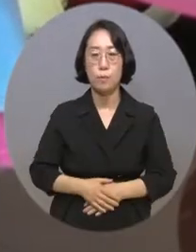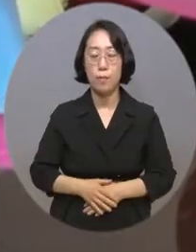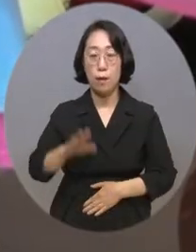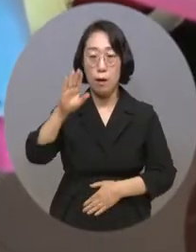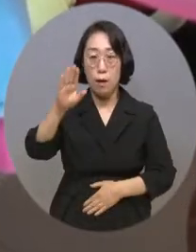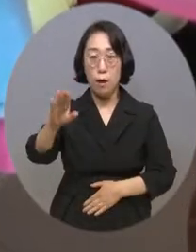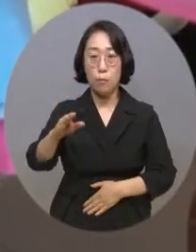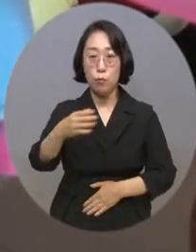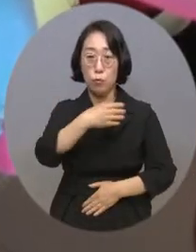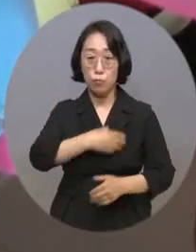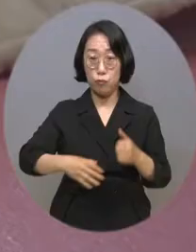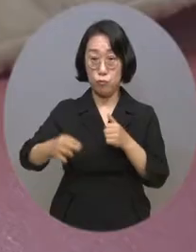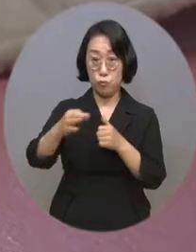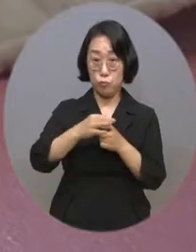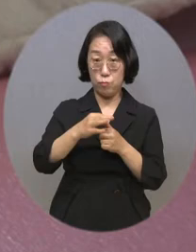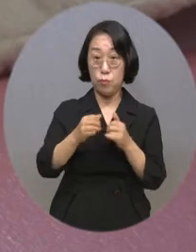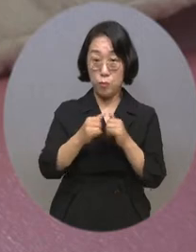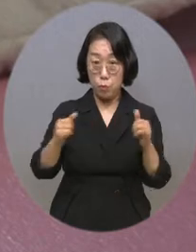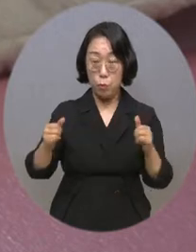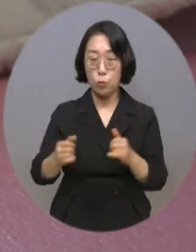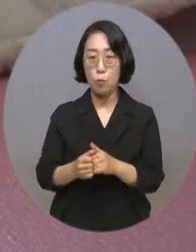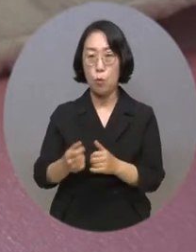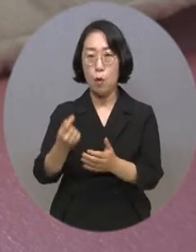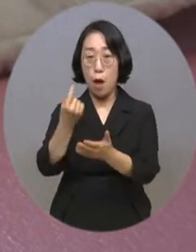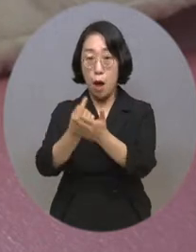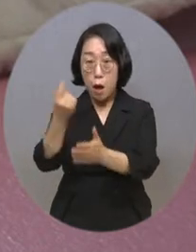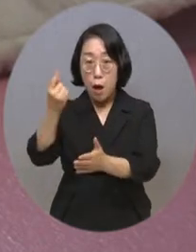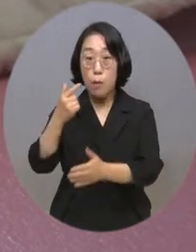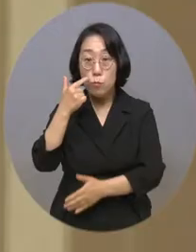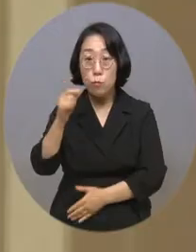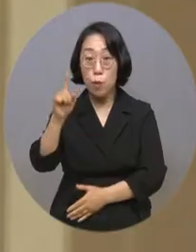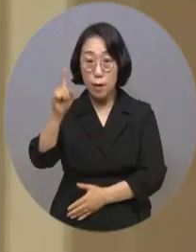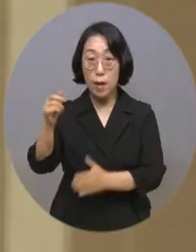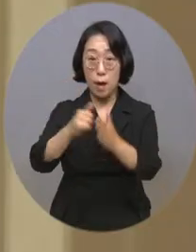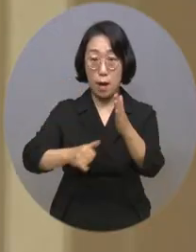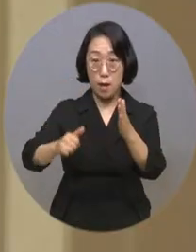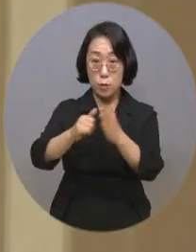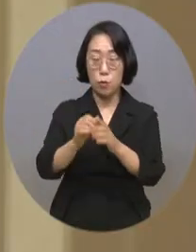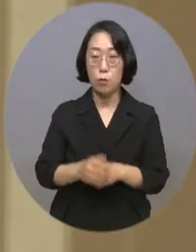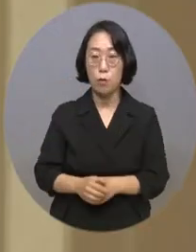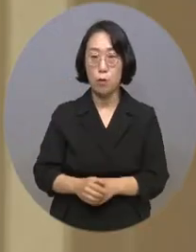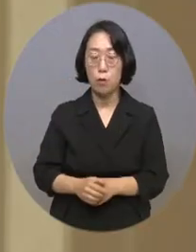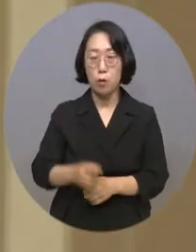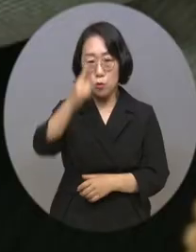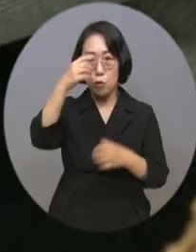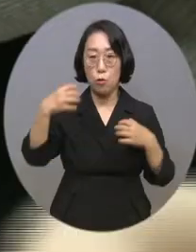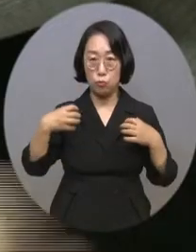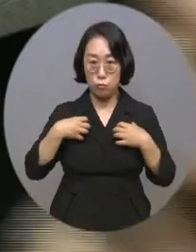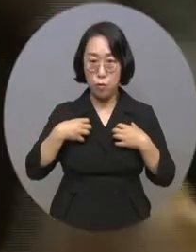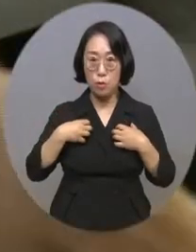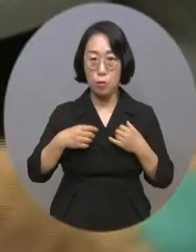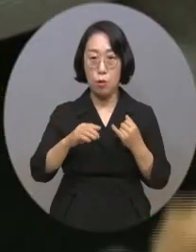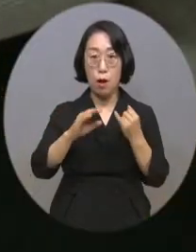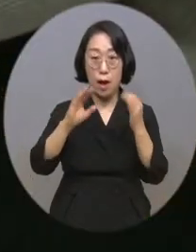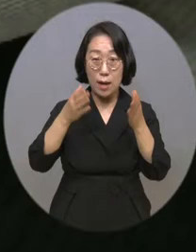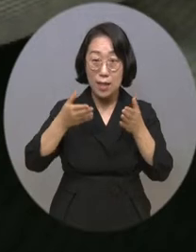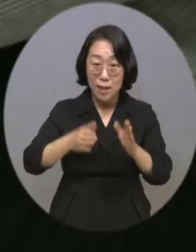앞으로 기초생활보장수급자와 한부모 가정 같은 취약계층은 국가의 산후조리 서비스 지원을